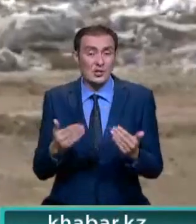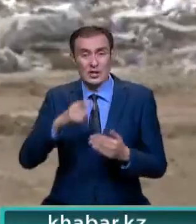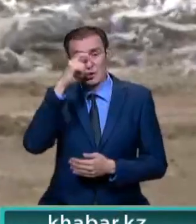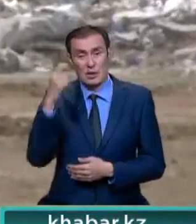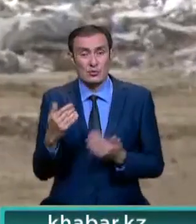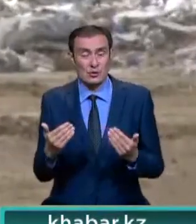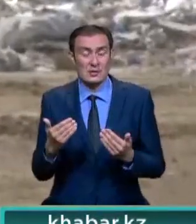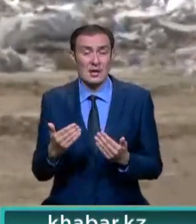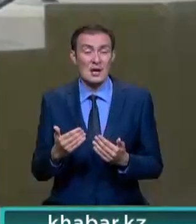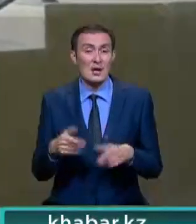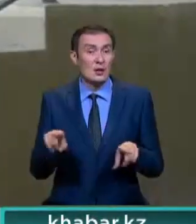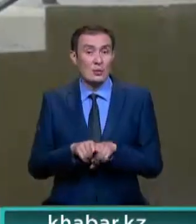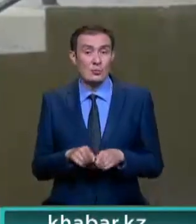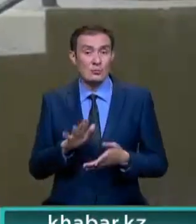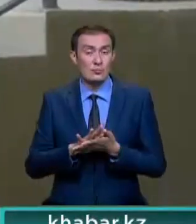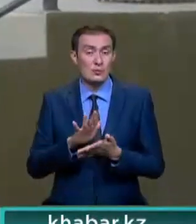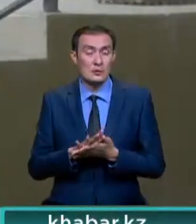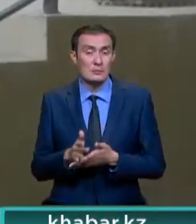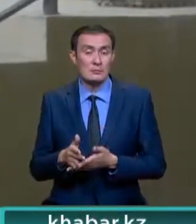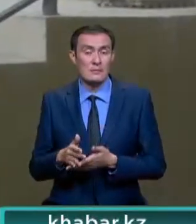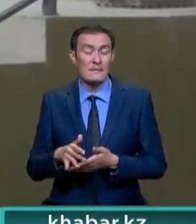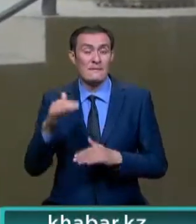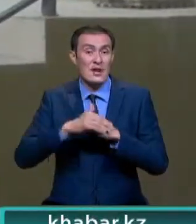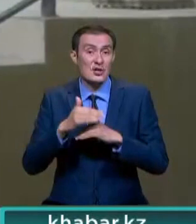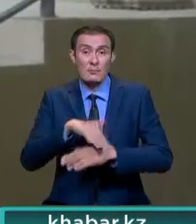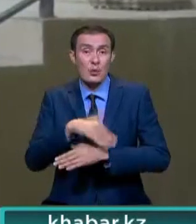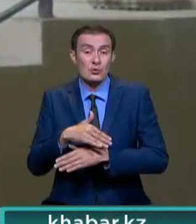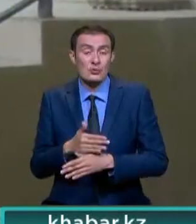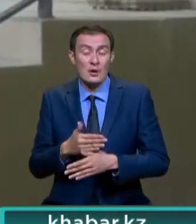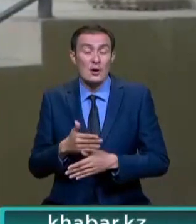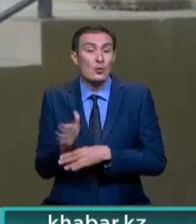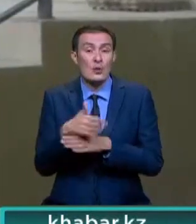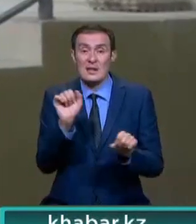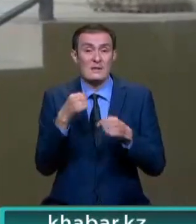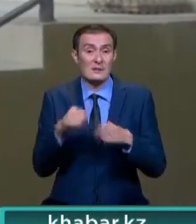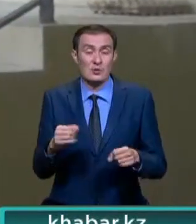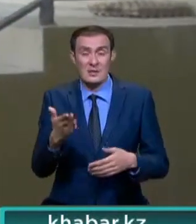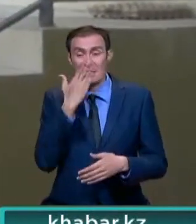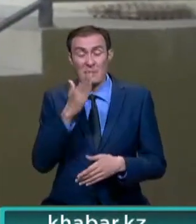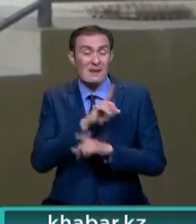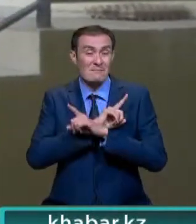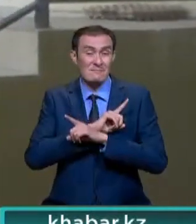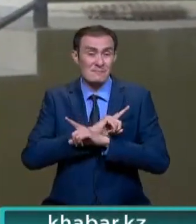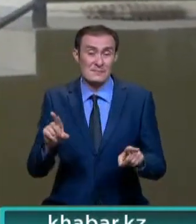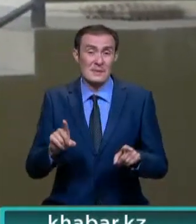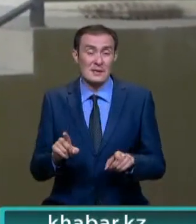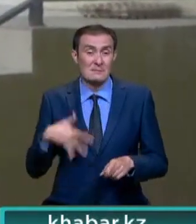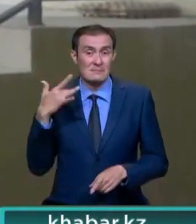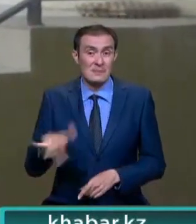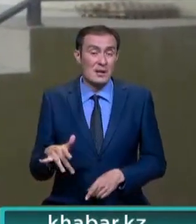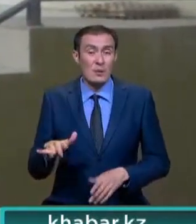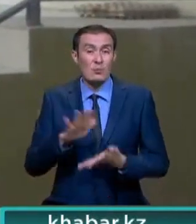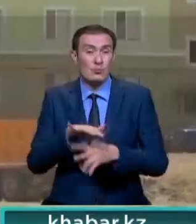жарой. Любой мусорщик, как и тюбит. Вечером на улицу выйти невозможно. Запах стоит отвратительный. Сплошной мусор